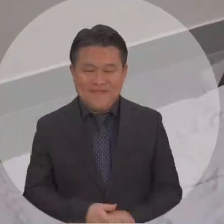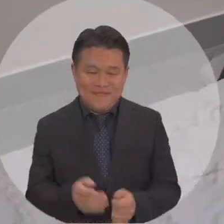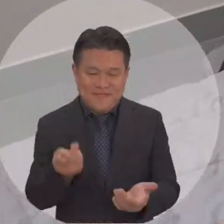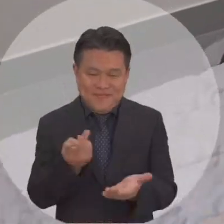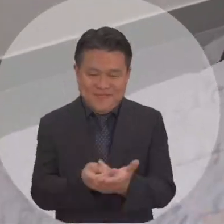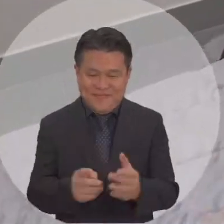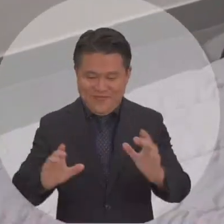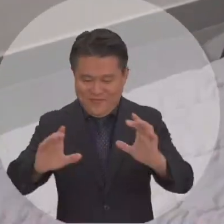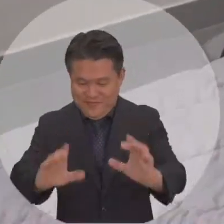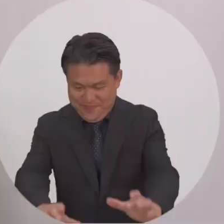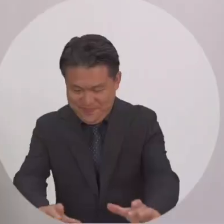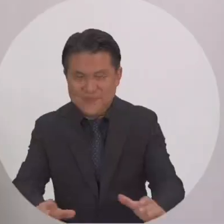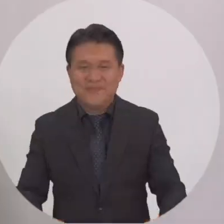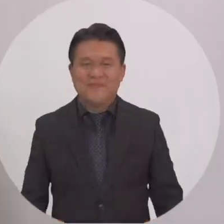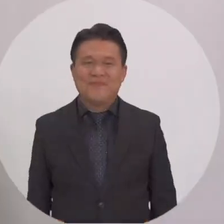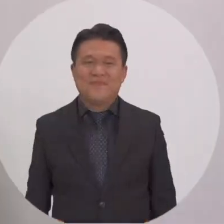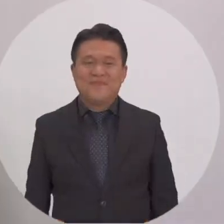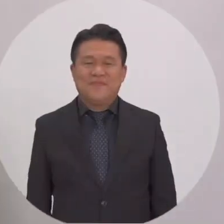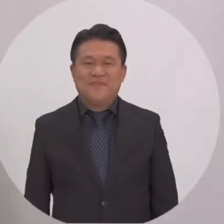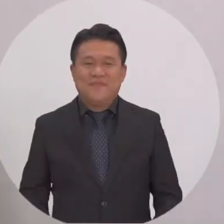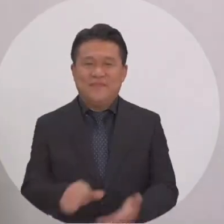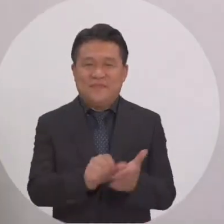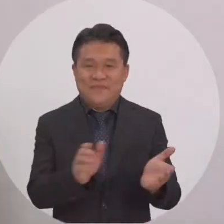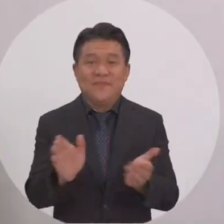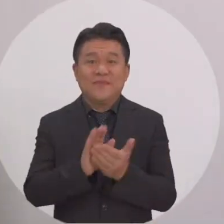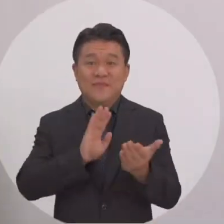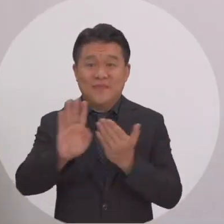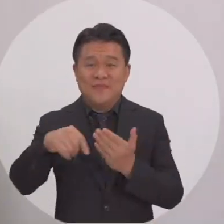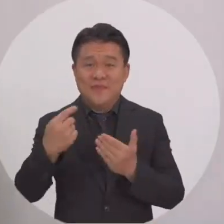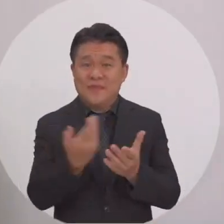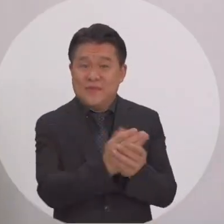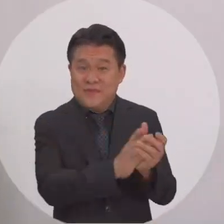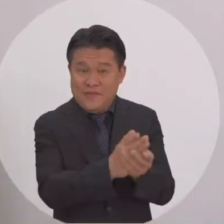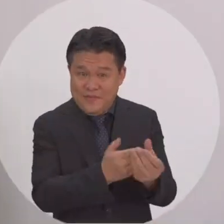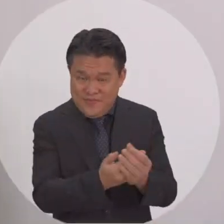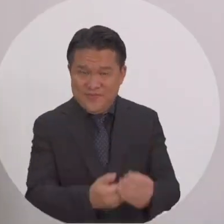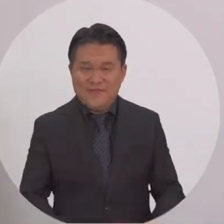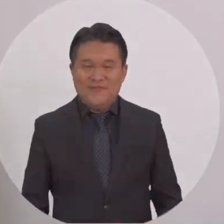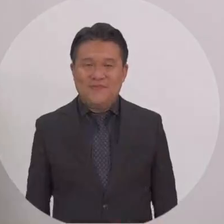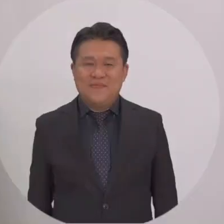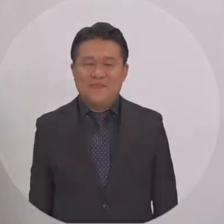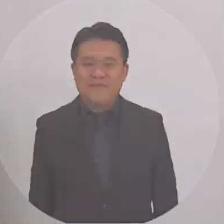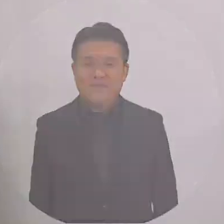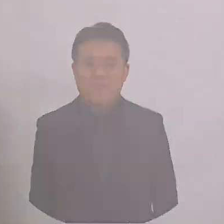가운데에 놓습니다. 사용한 물건을 정리하고 손을 씻습니다.